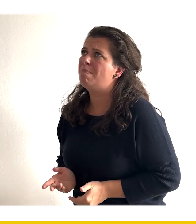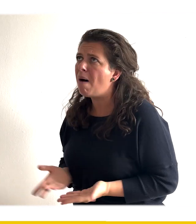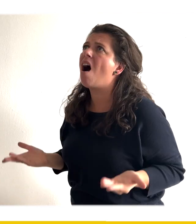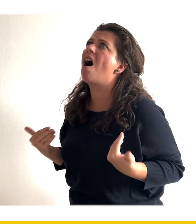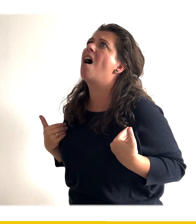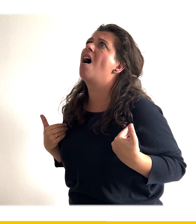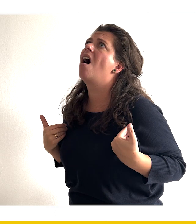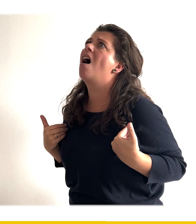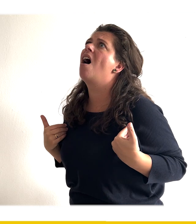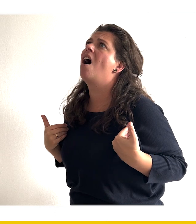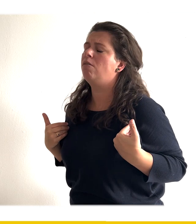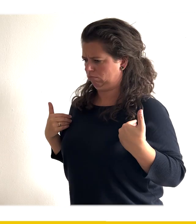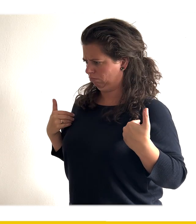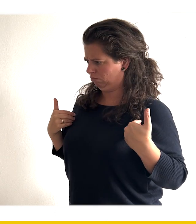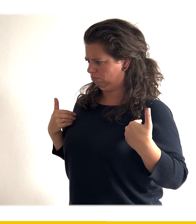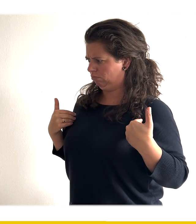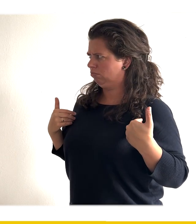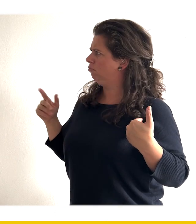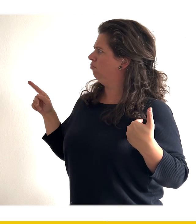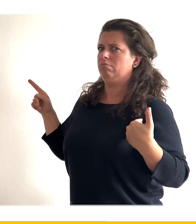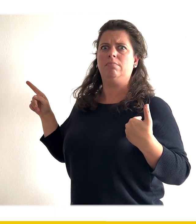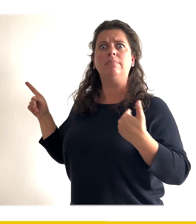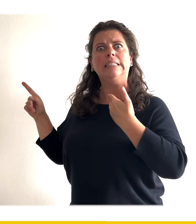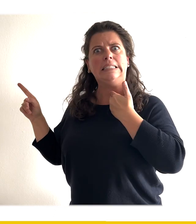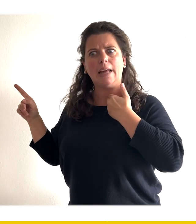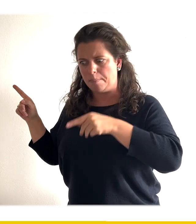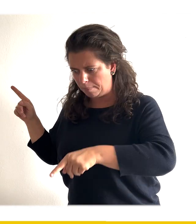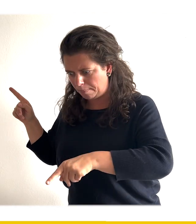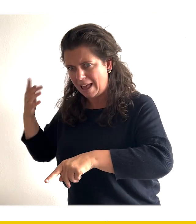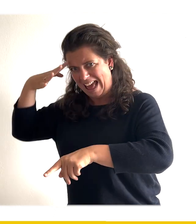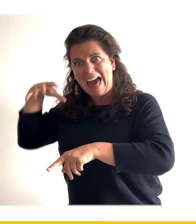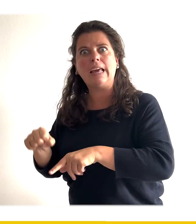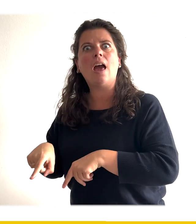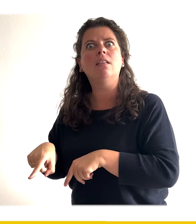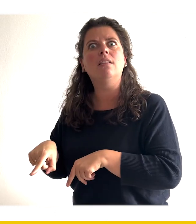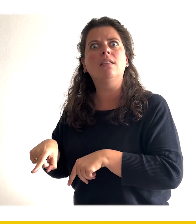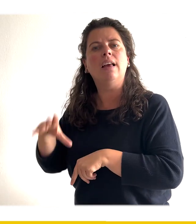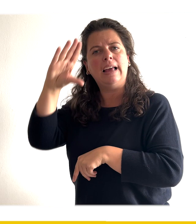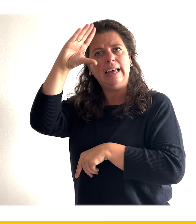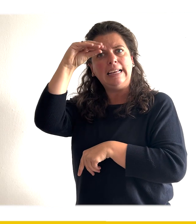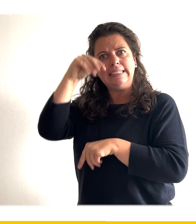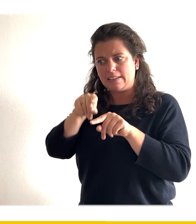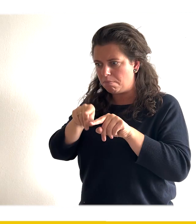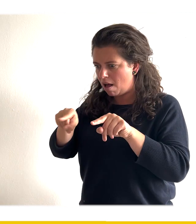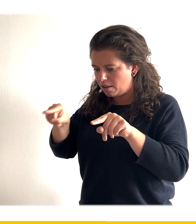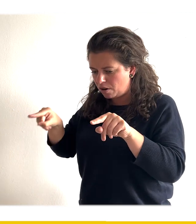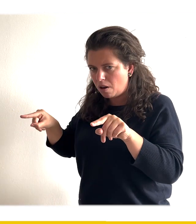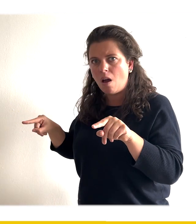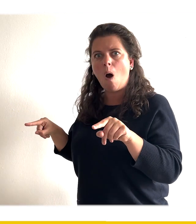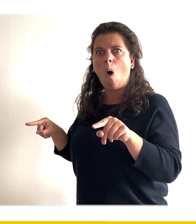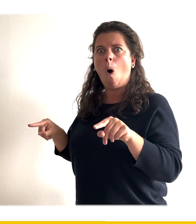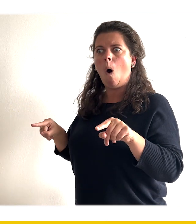Die stem. Ineens herkent Jozef hem. Die mannen zijn zijn